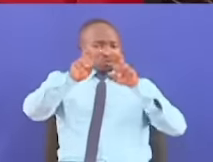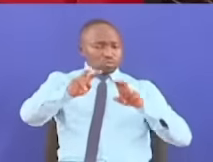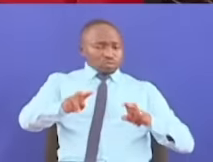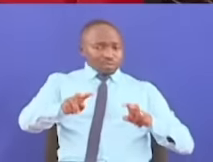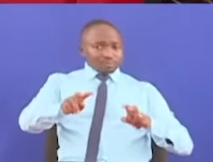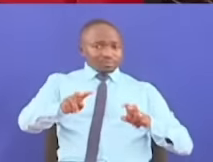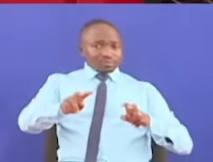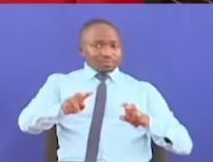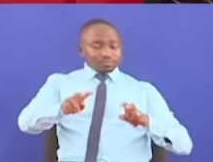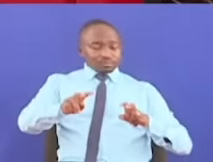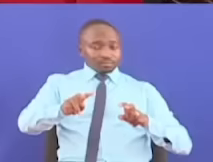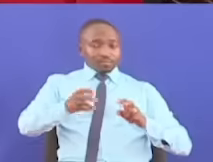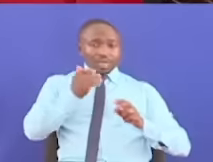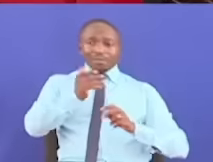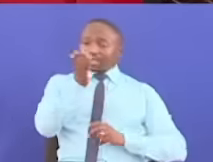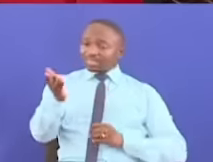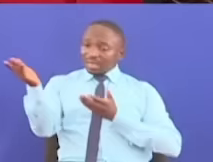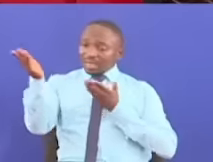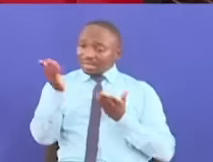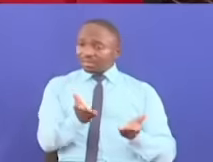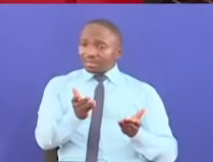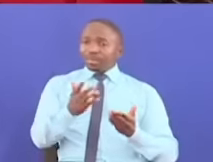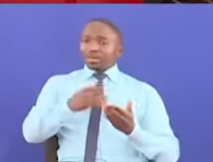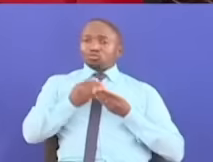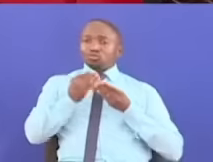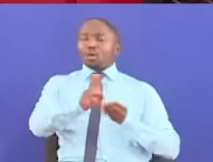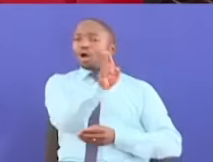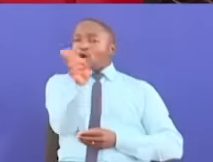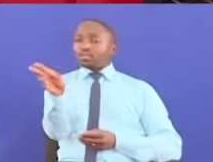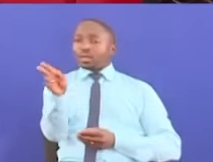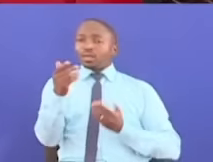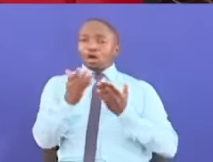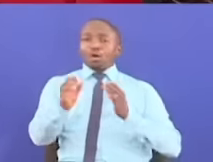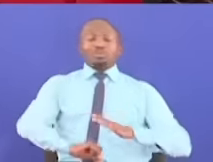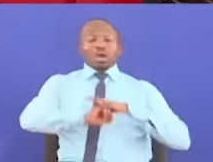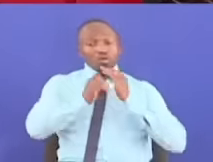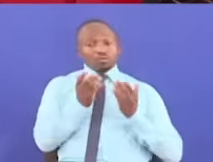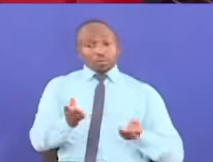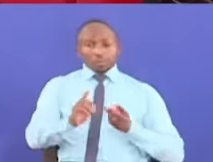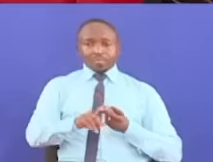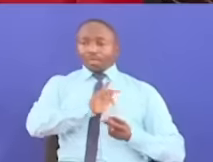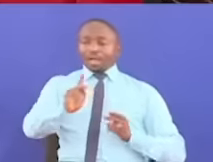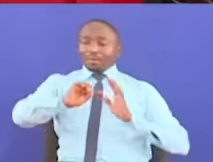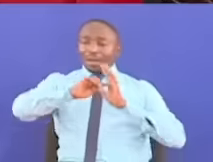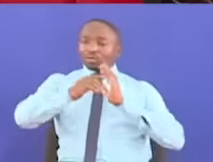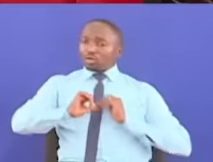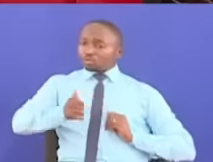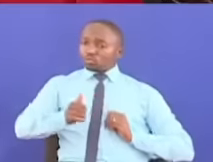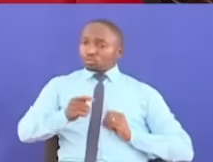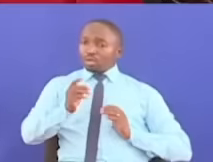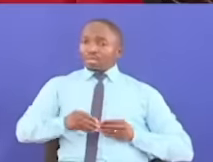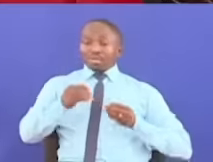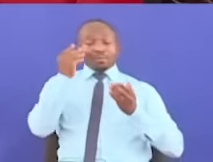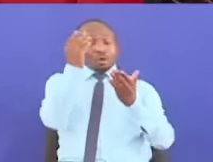Ba Ya cij kuch ngu habari hiz na kuz mileta nataka kuto hoja na naom niwe mk Kama kanuni zinar kwa sababu nimes haweka